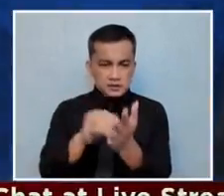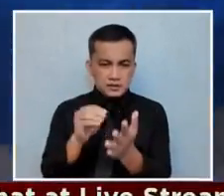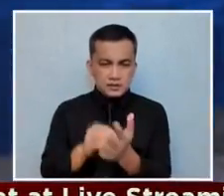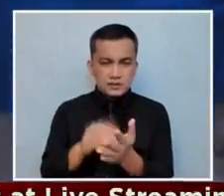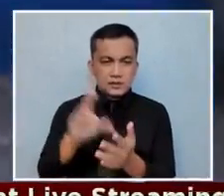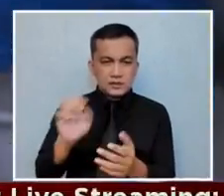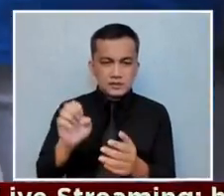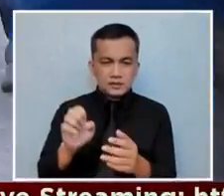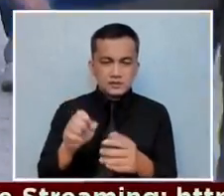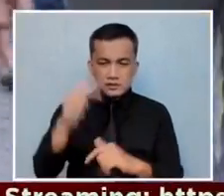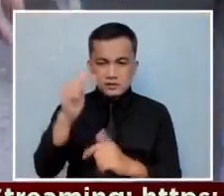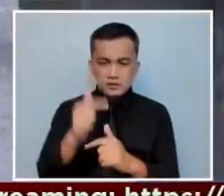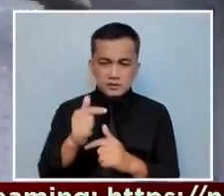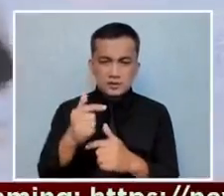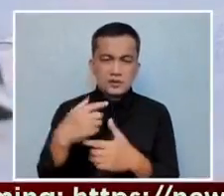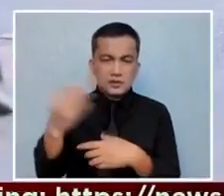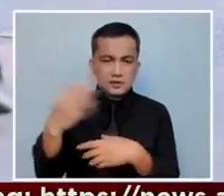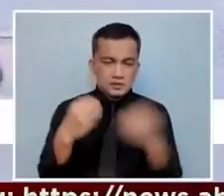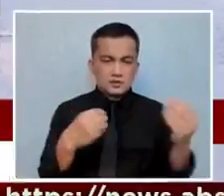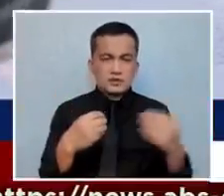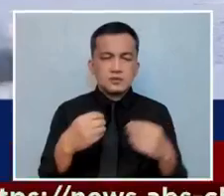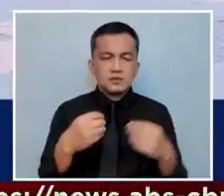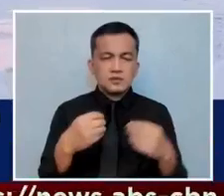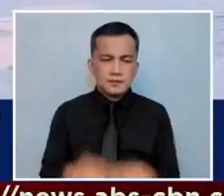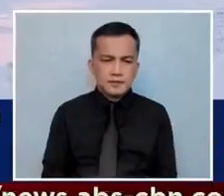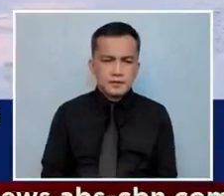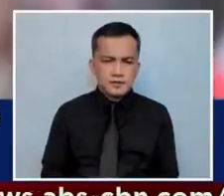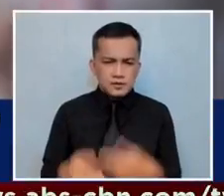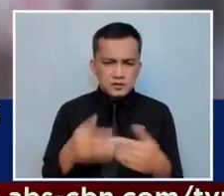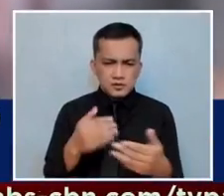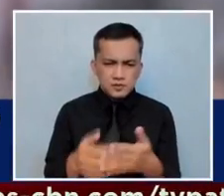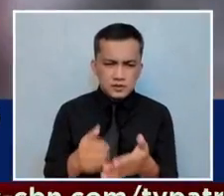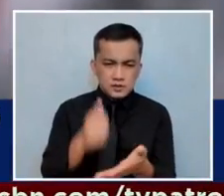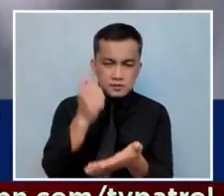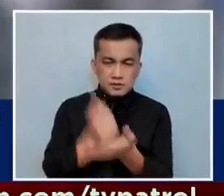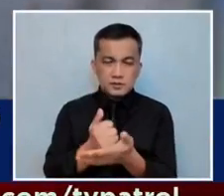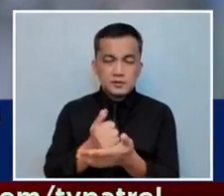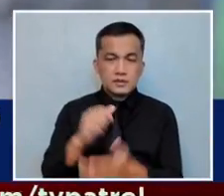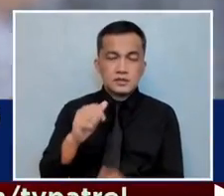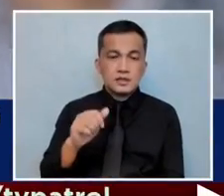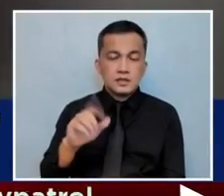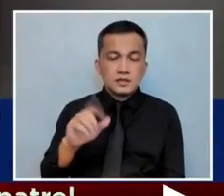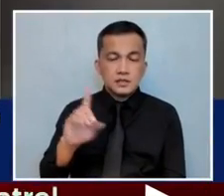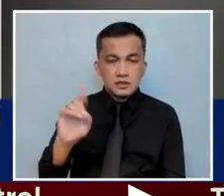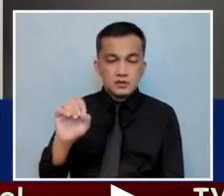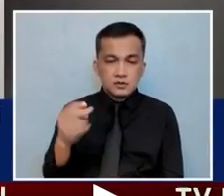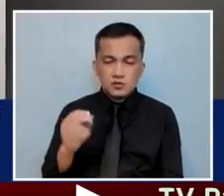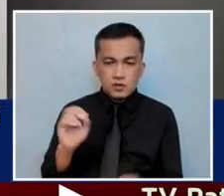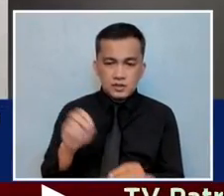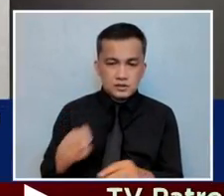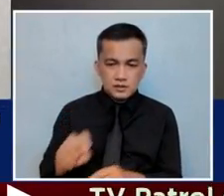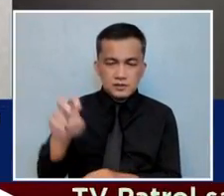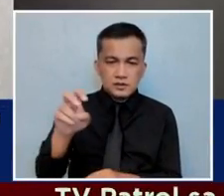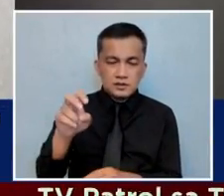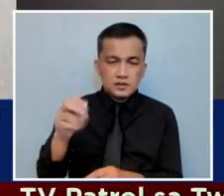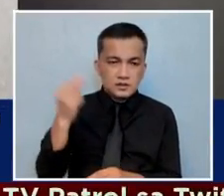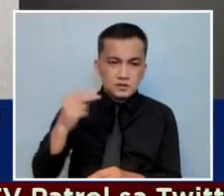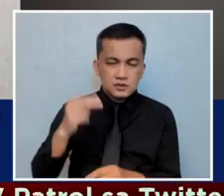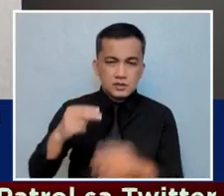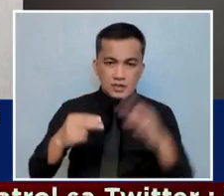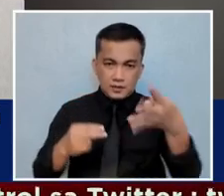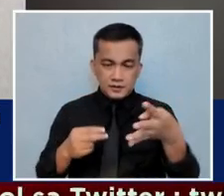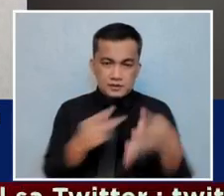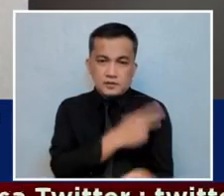para limitahan ang paggalaw ng publiko. Bagamat kinumpirma ng Health Department na walang travel history sa ibang bansa ang ika-apat na pasyente